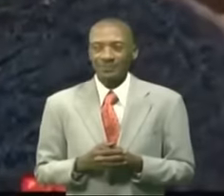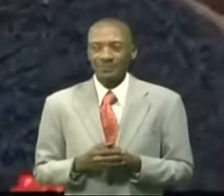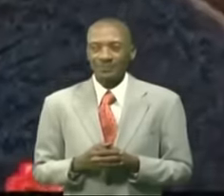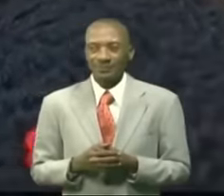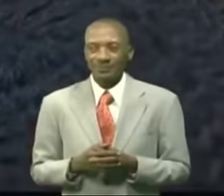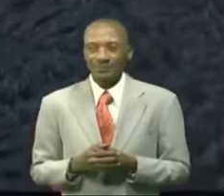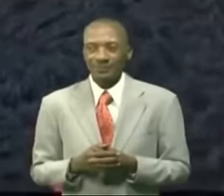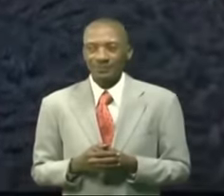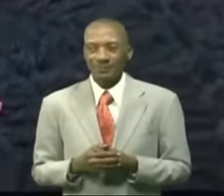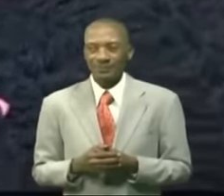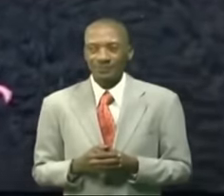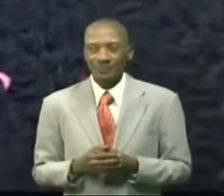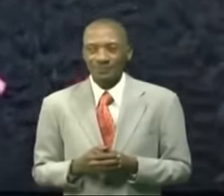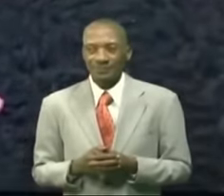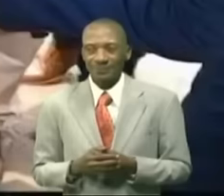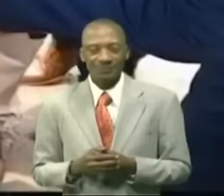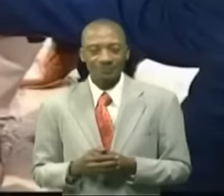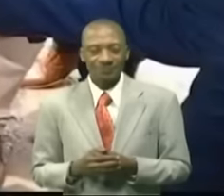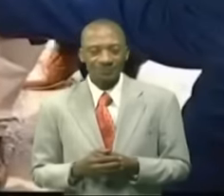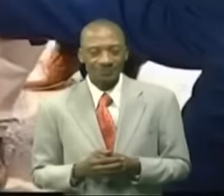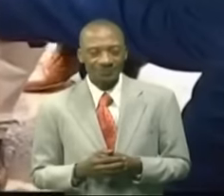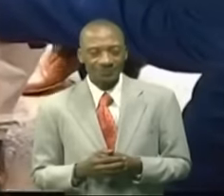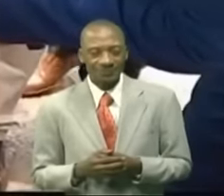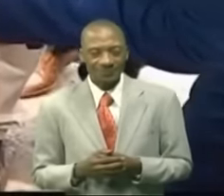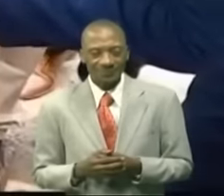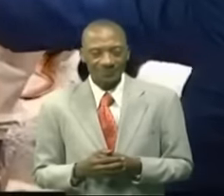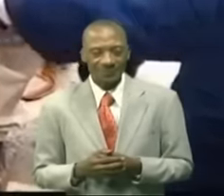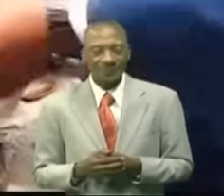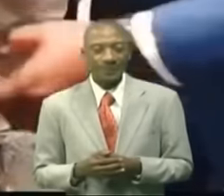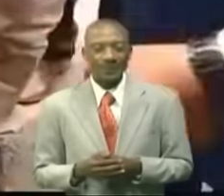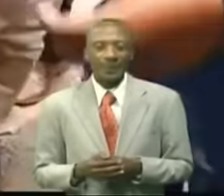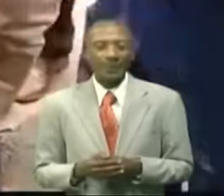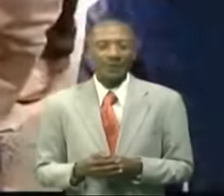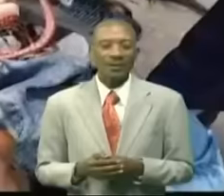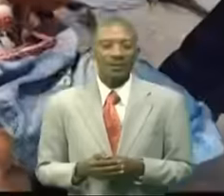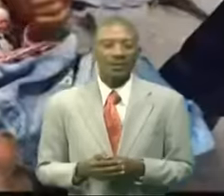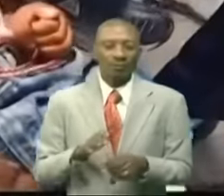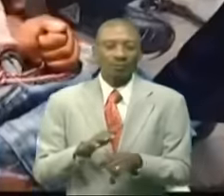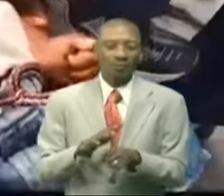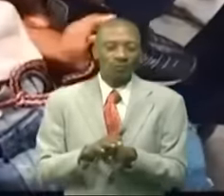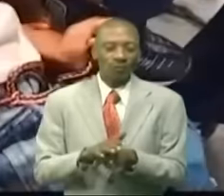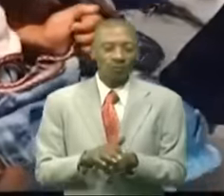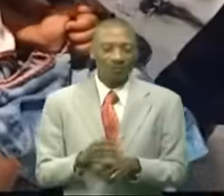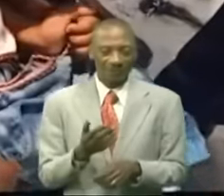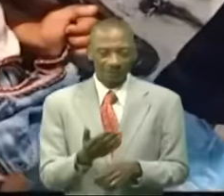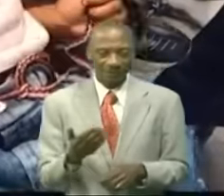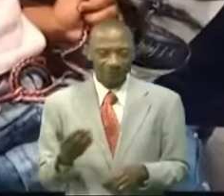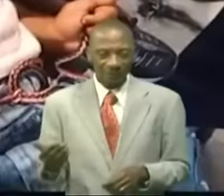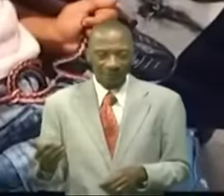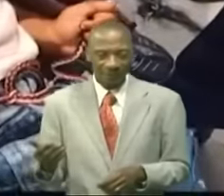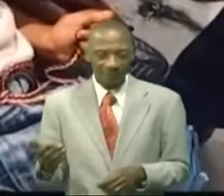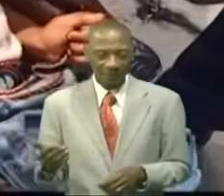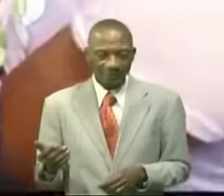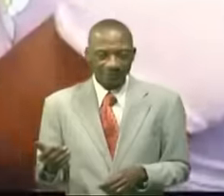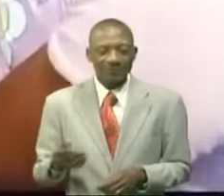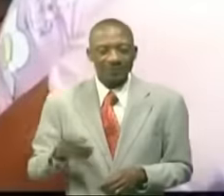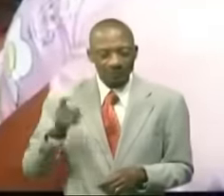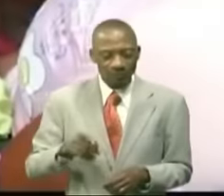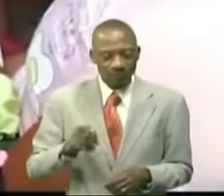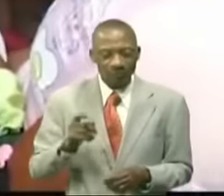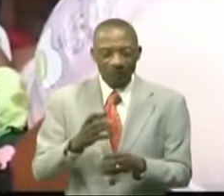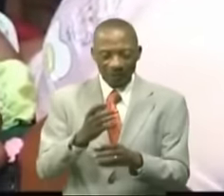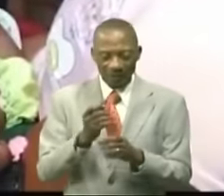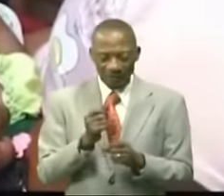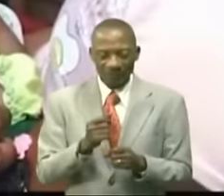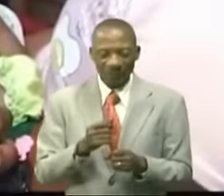457 201 enfants de 0 à 59 mois ont été ciblés pour la campagne de vaccination contre la poliomyélite 3e